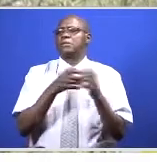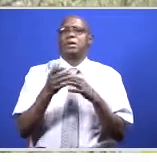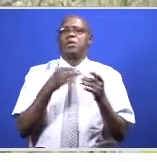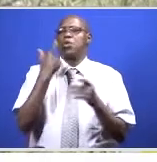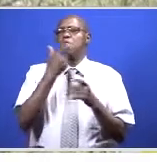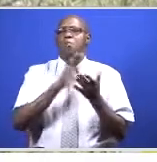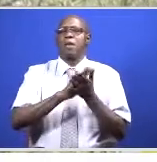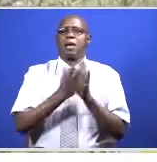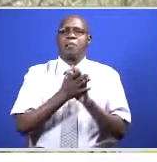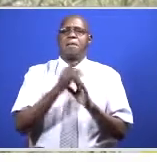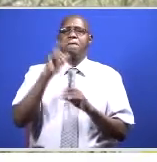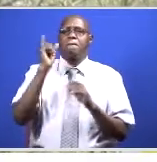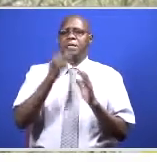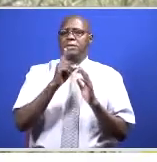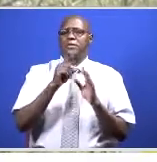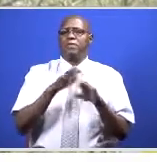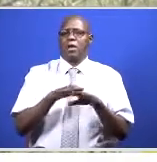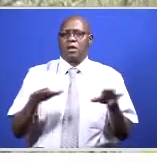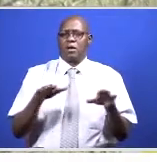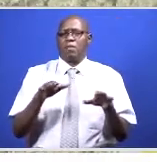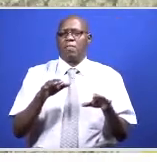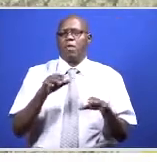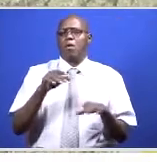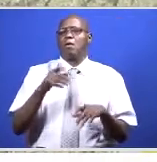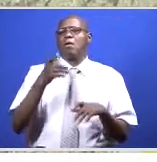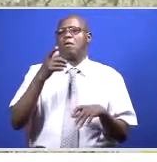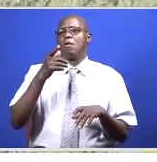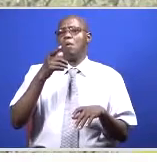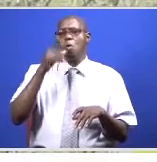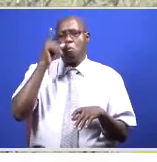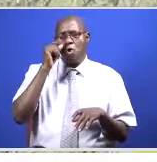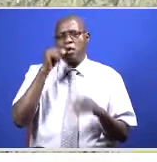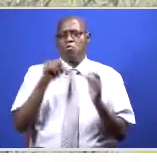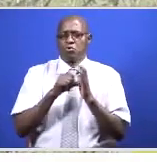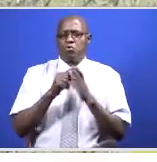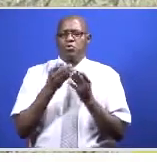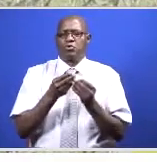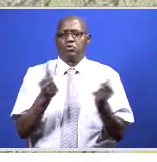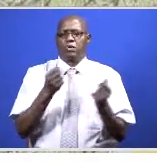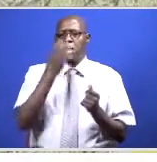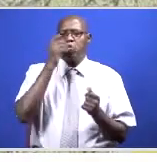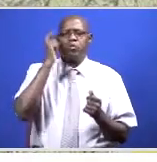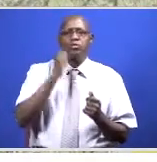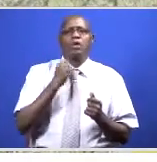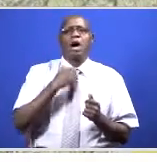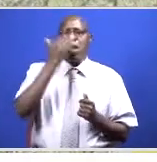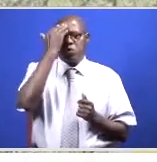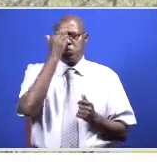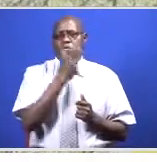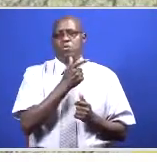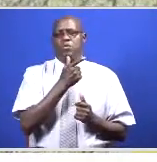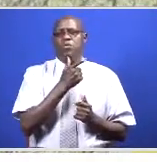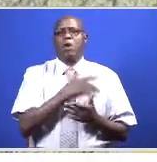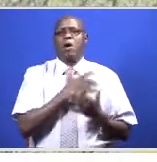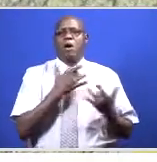for lands. Shida ya pwani itataluliwa. William Ruto huyu nimemfahamu. Ni mtu ambaye ana roho